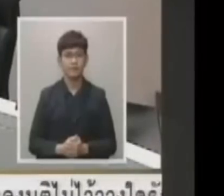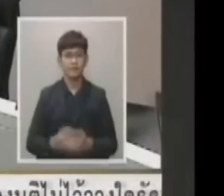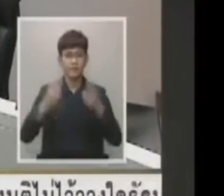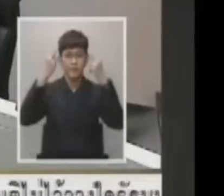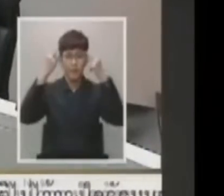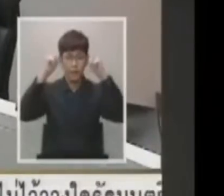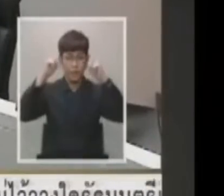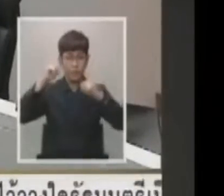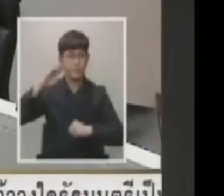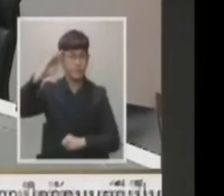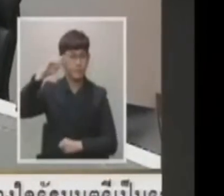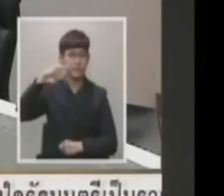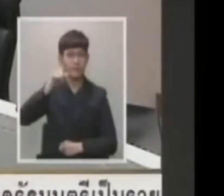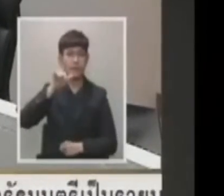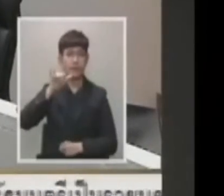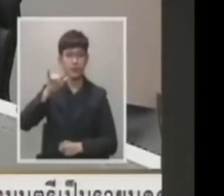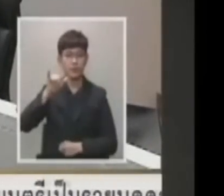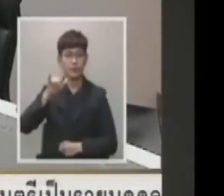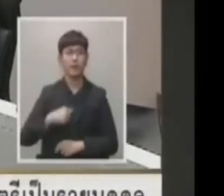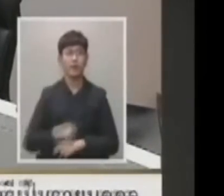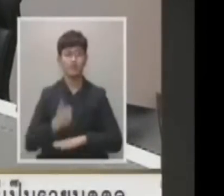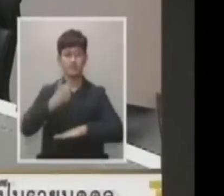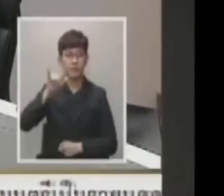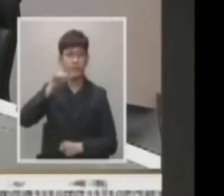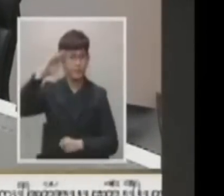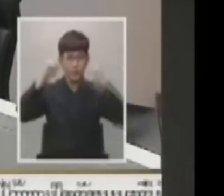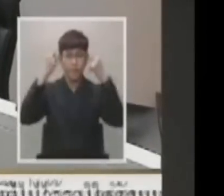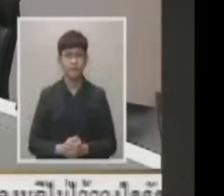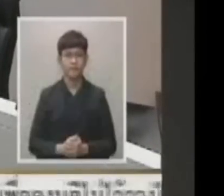ายกรัฐมนตรีและรัฐมนตรีว่าการกระทรวงมหาดไ